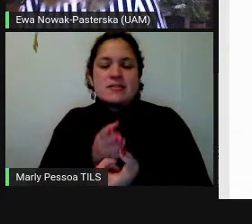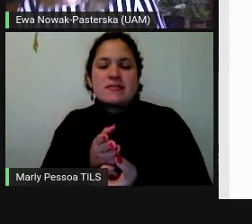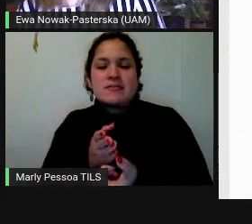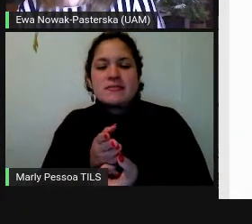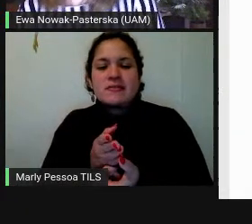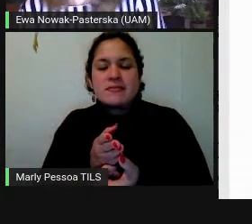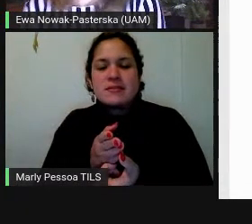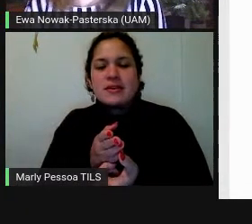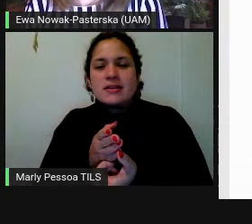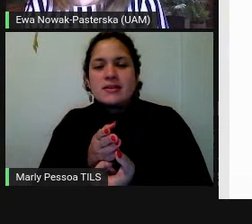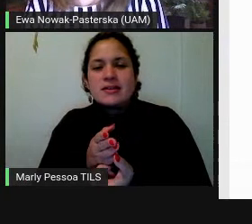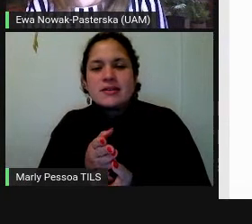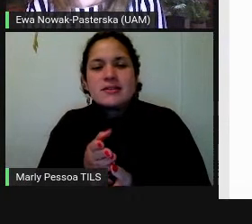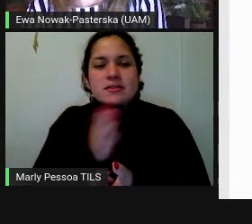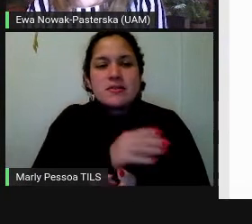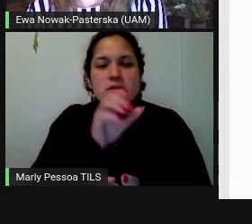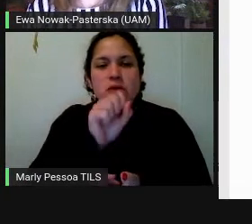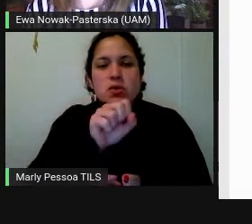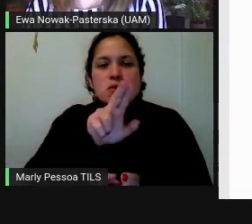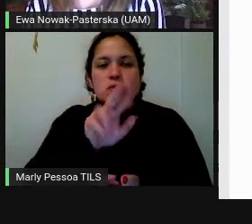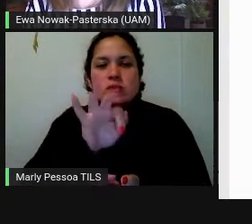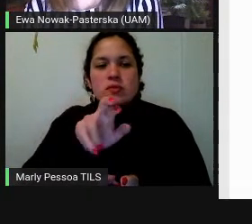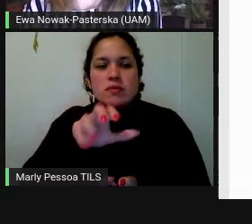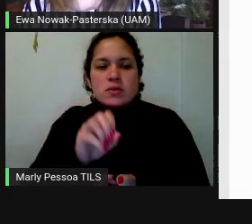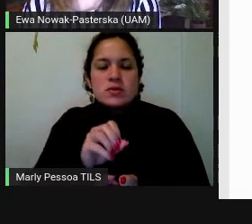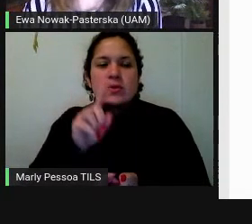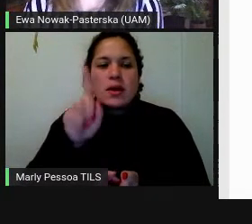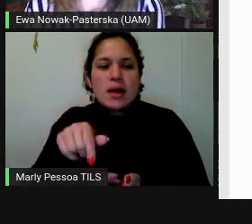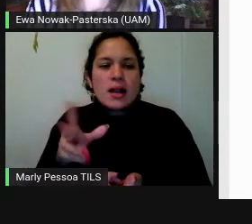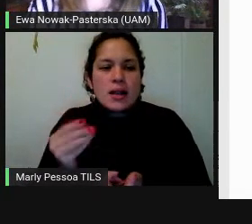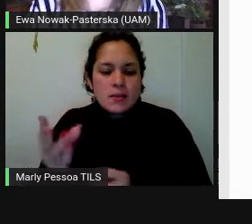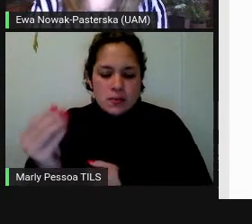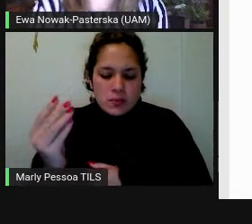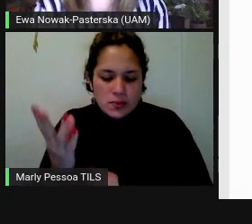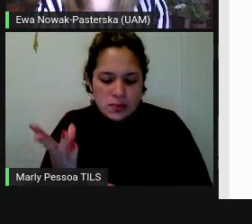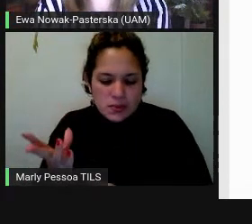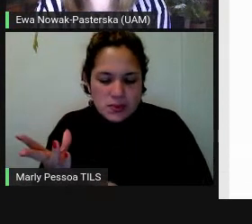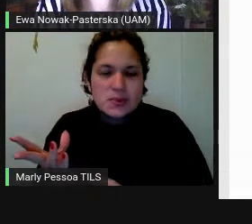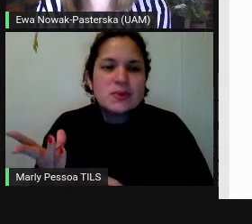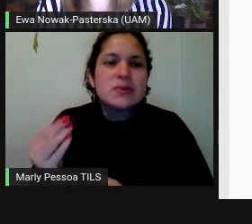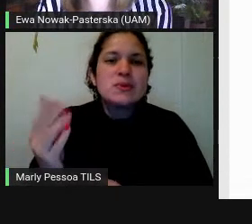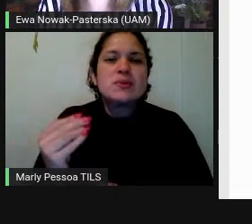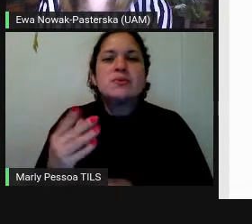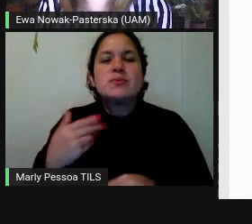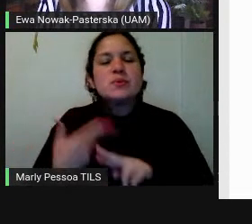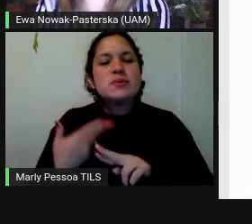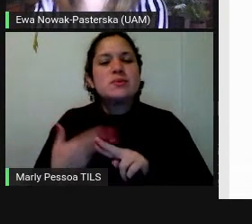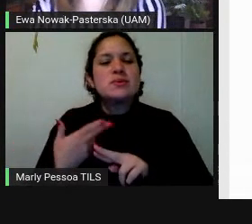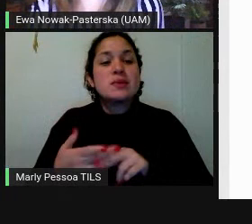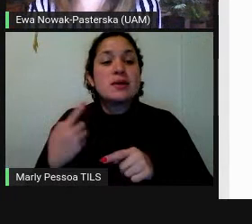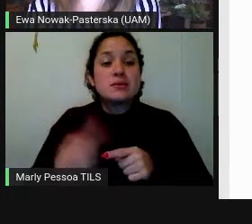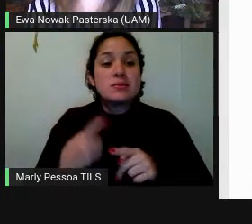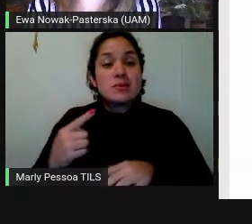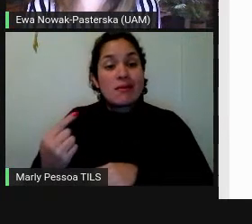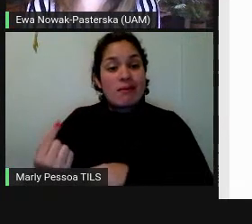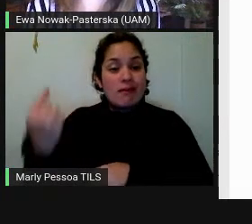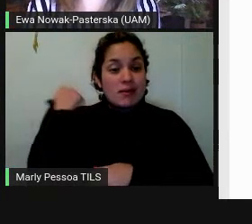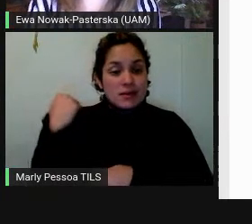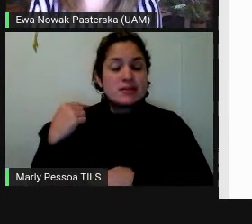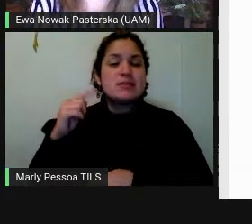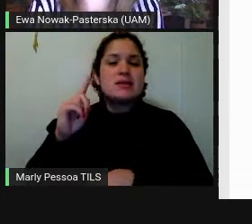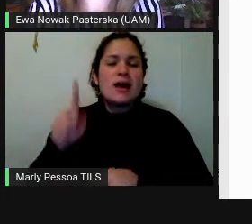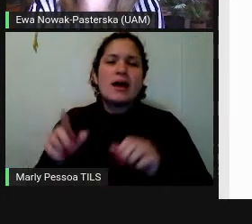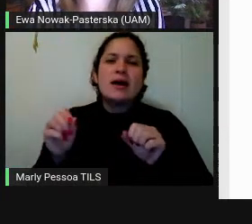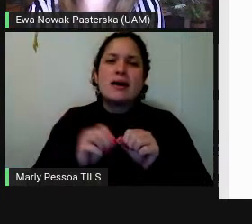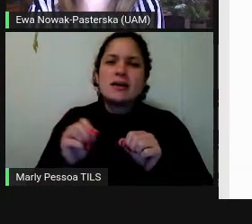ele provavelmente foi tão e continua sendo o preferido, pois antigamente foi justamente essa